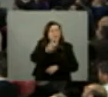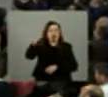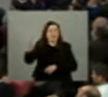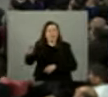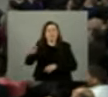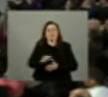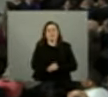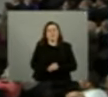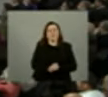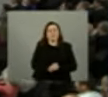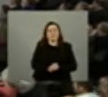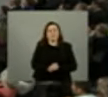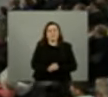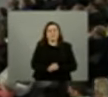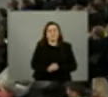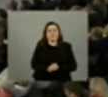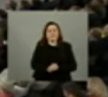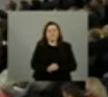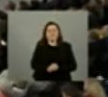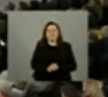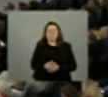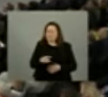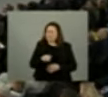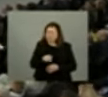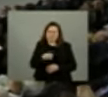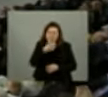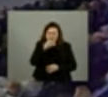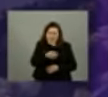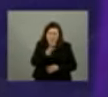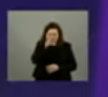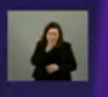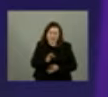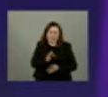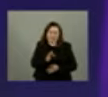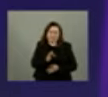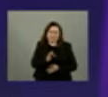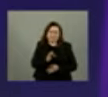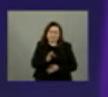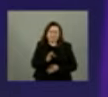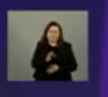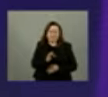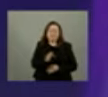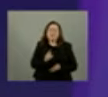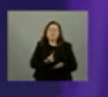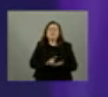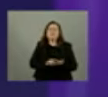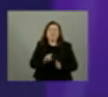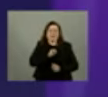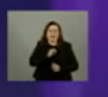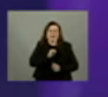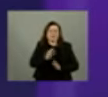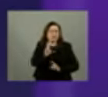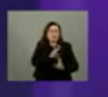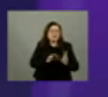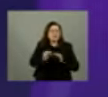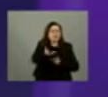και, και μύριζε μπαρούτι η ατμόσφαιρα παντού. Δηλαδή η πολιτική θα κατήχε πολύ λίγο